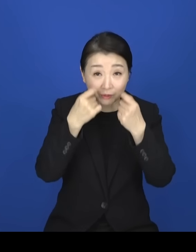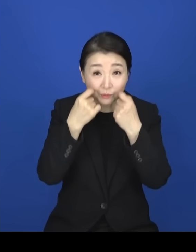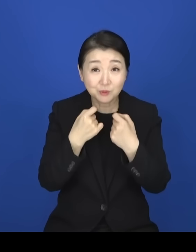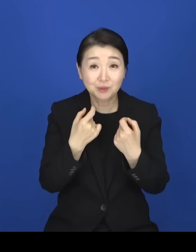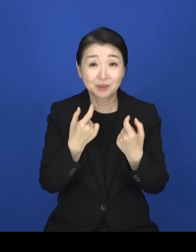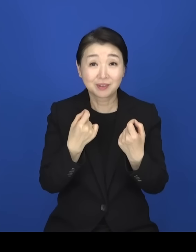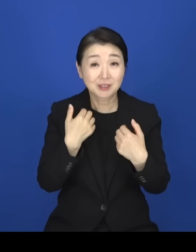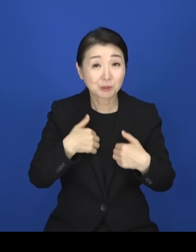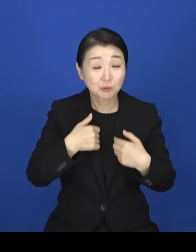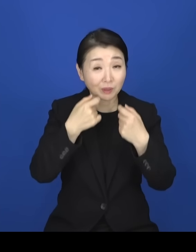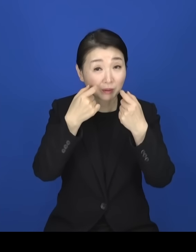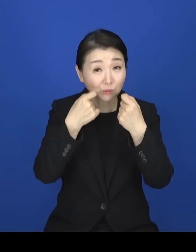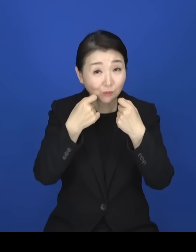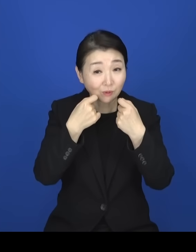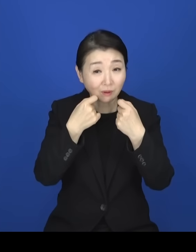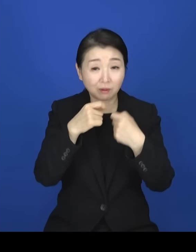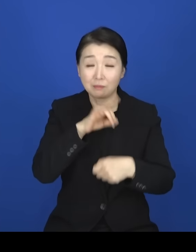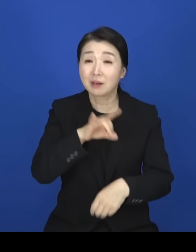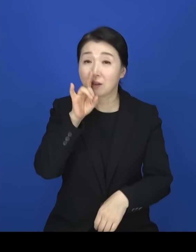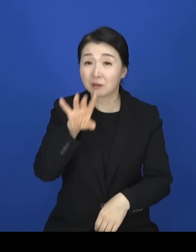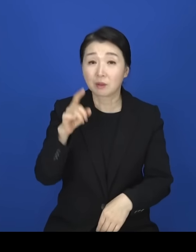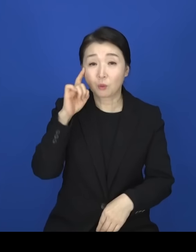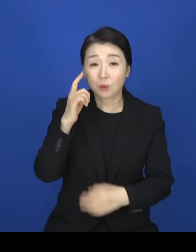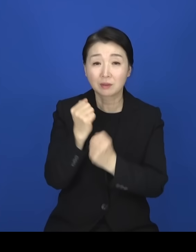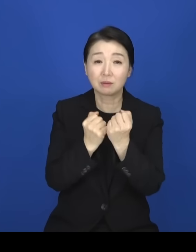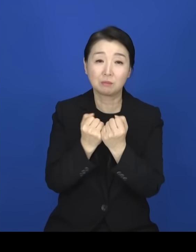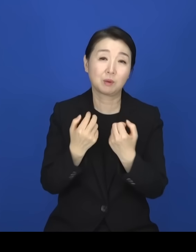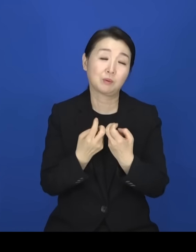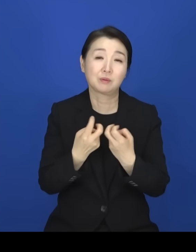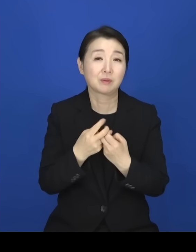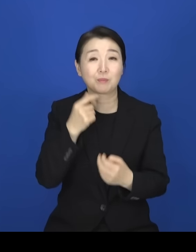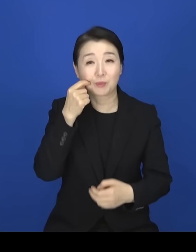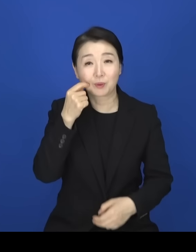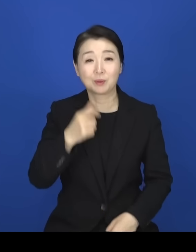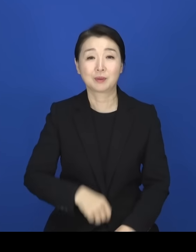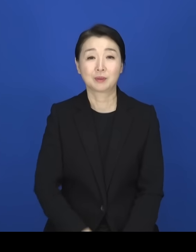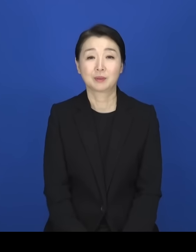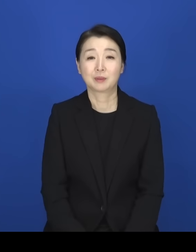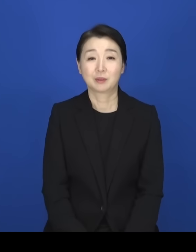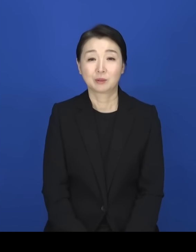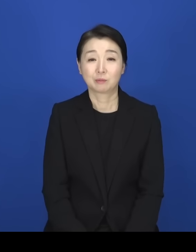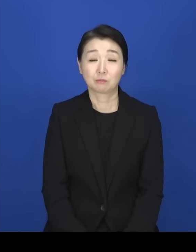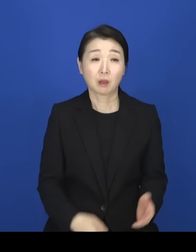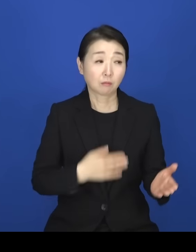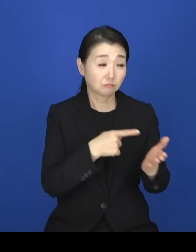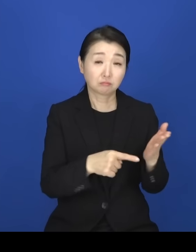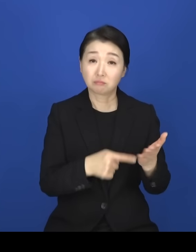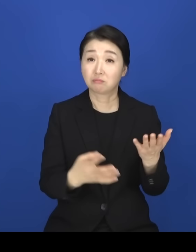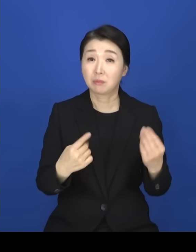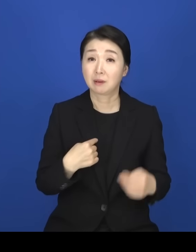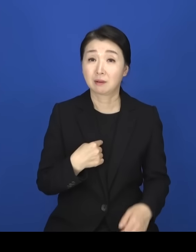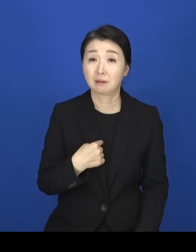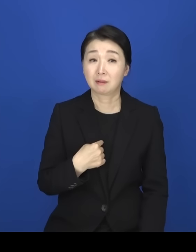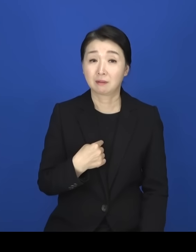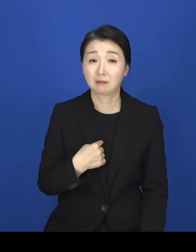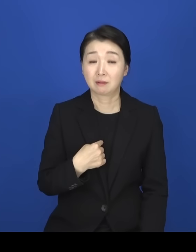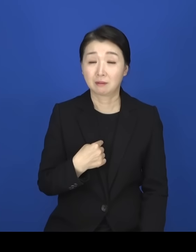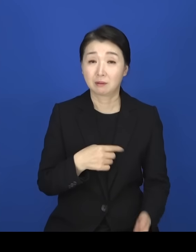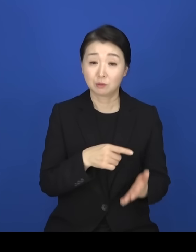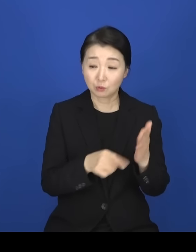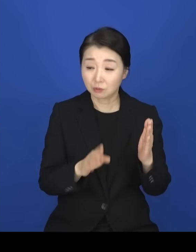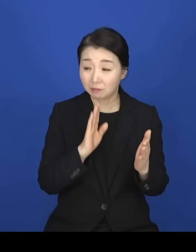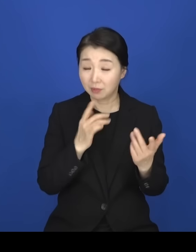기쁨의 눈물이에요? 말이 안 되니까 이걸 어떻게 설명해요? 다 손해본 일밖에 없는데 예.